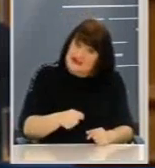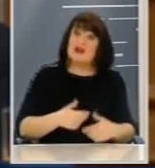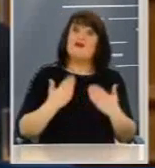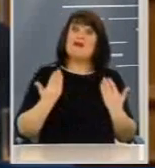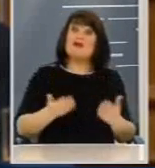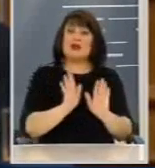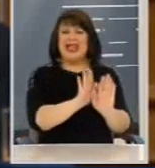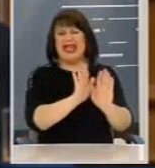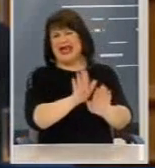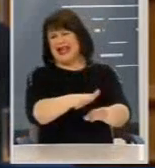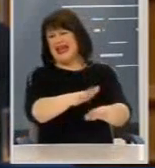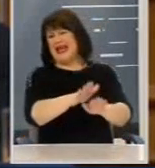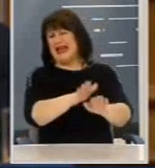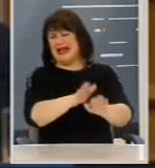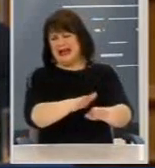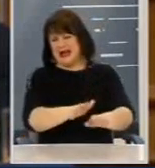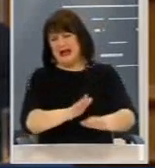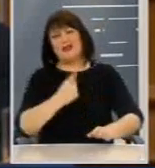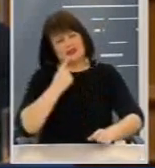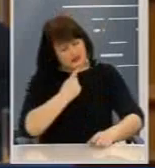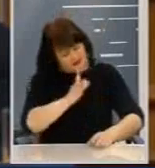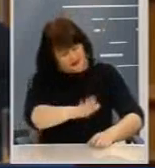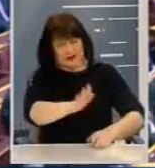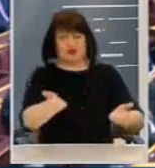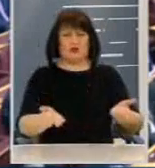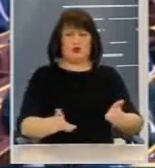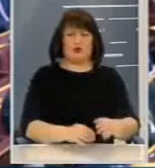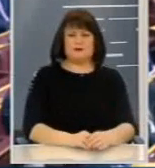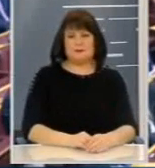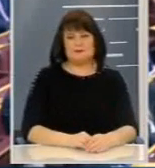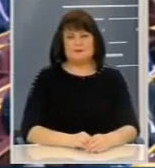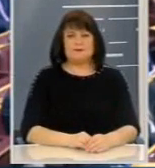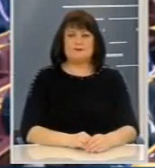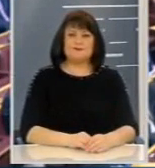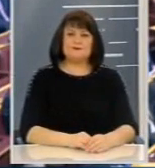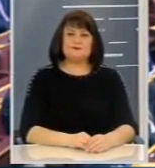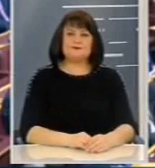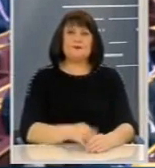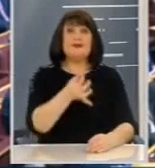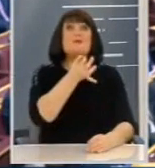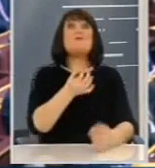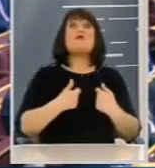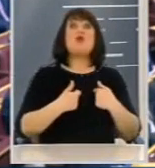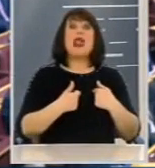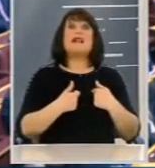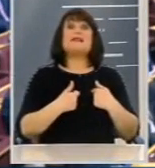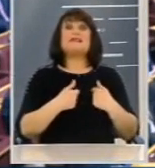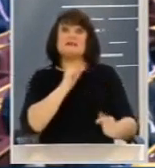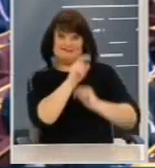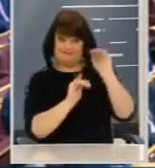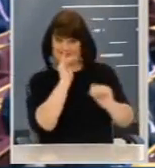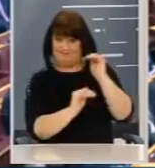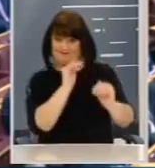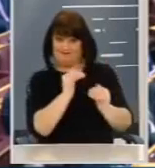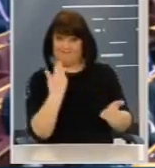βεβαίως, αφήστε τα αυτά τώρα, θα τα ακούσετε. Ήσυχα, ησυχία, θα μιλάτε σε μένα να καταθέσω, διότι όταν αρχίσω εγώ να σας ζητάω να καταθέσετε